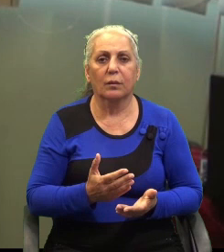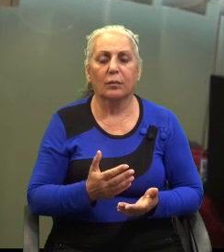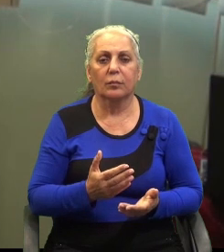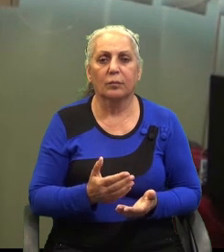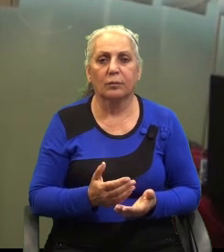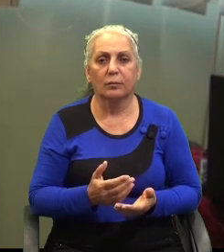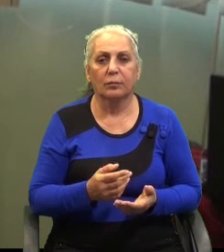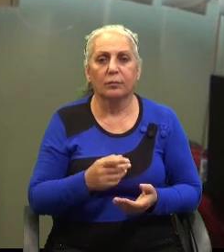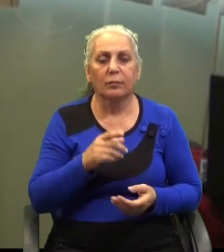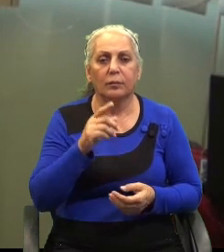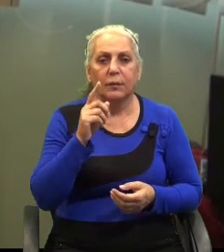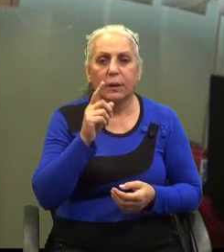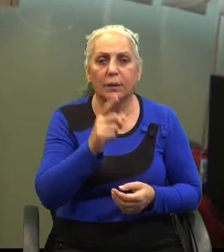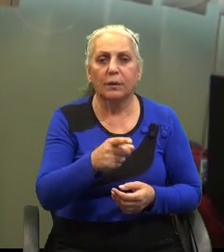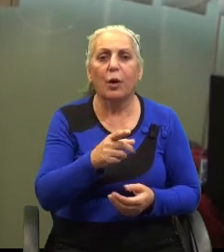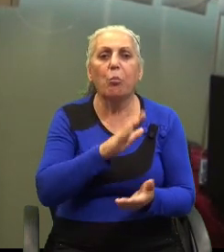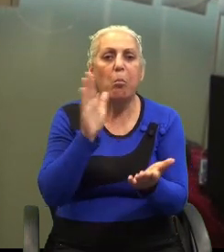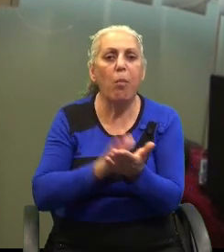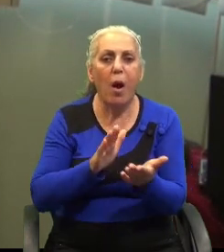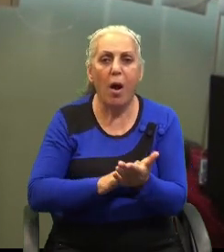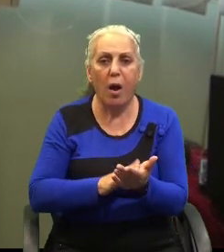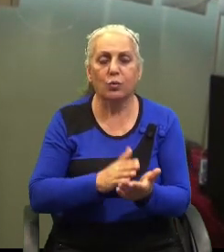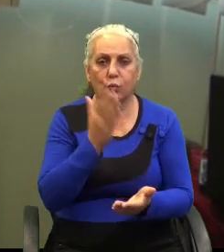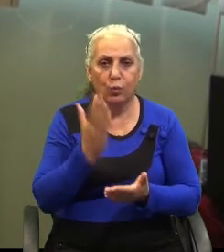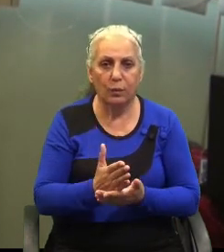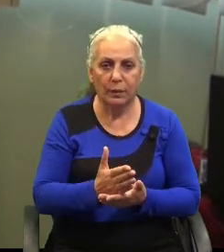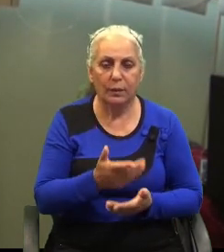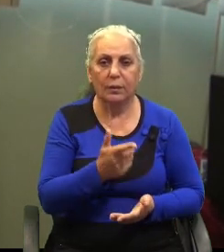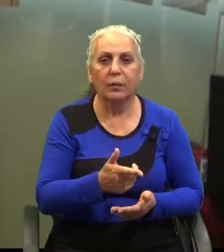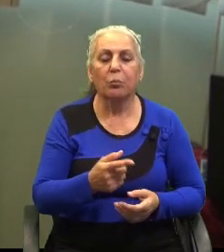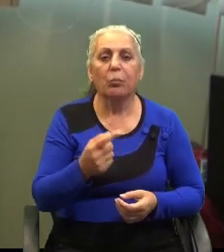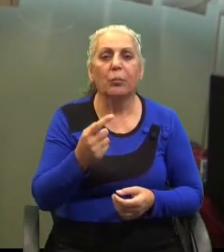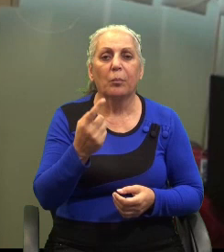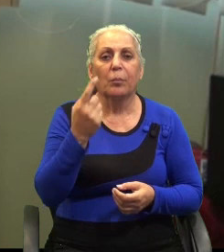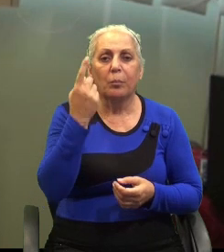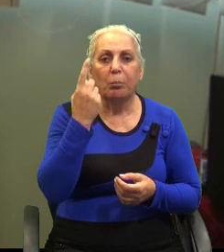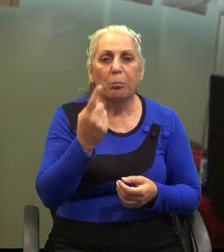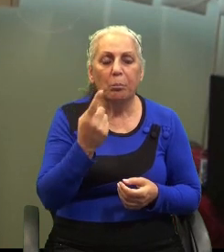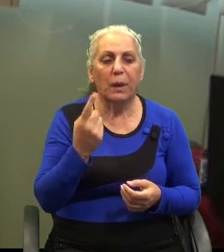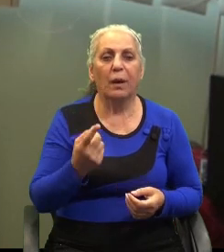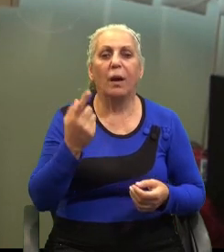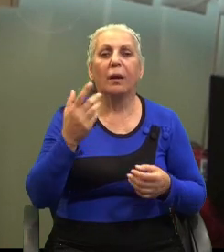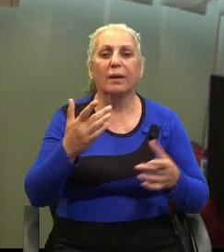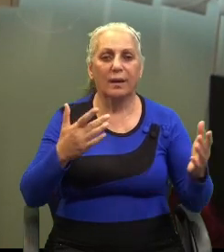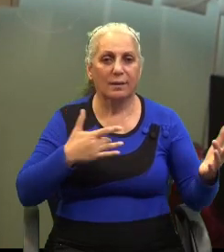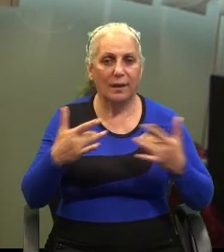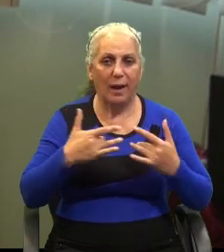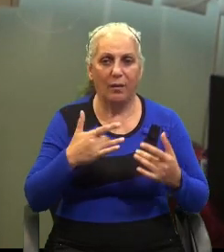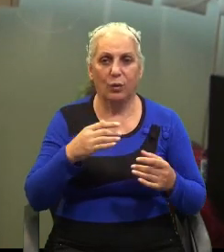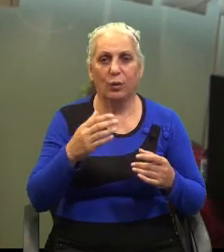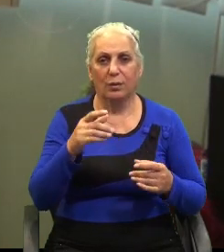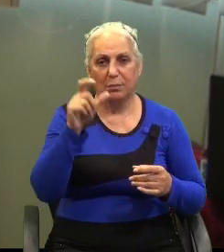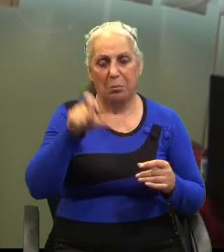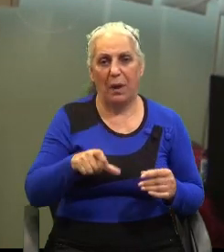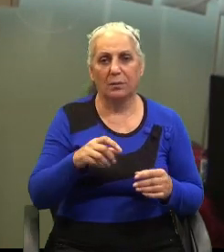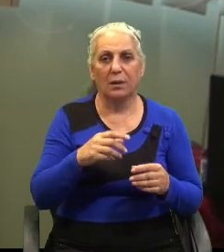հասկան, նա պահանջում էր, ոչ միայն, ասենք թե դերասանը